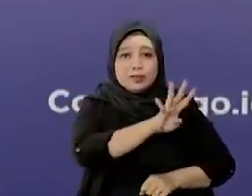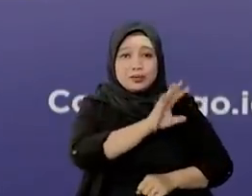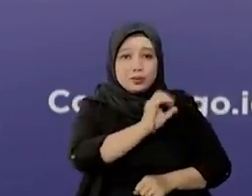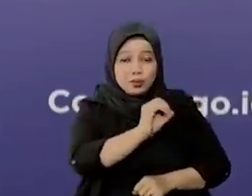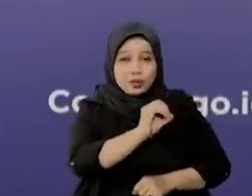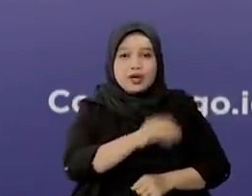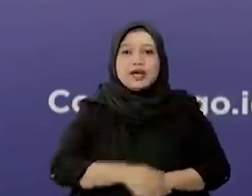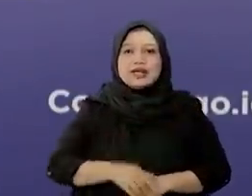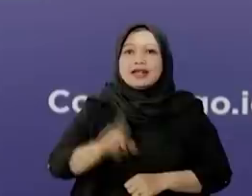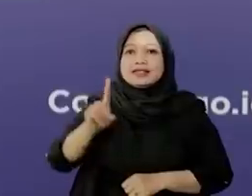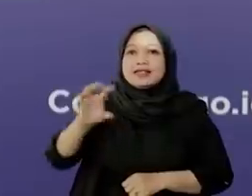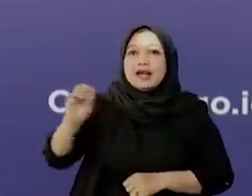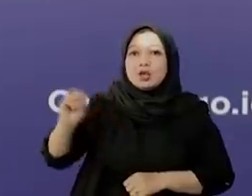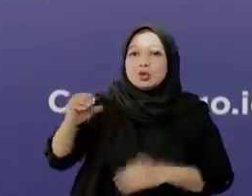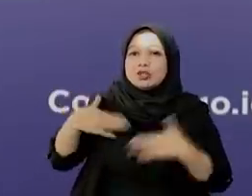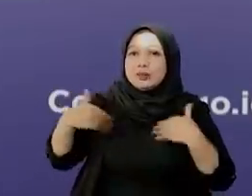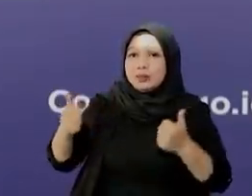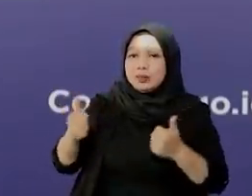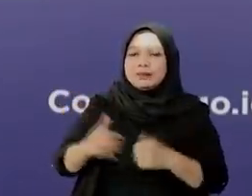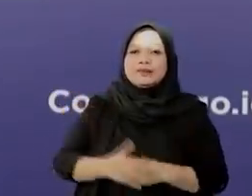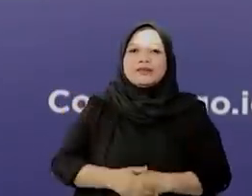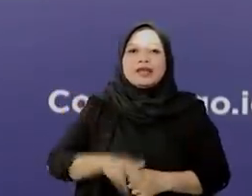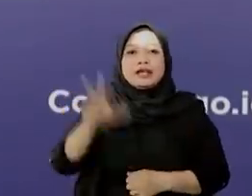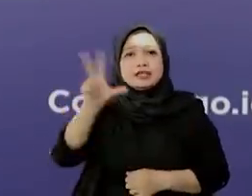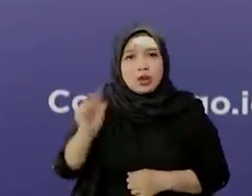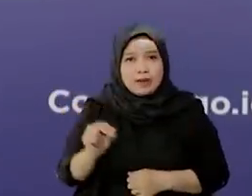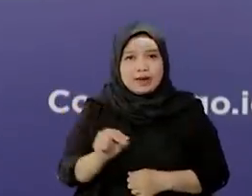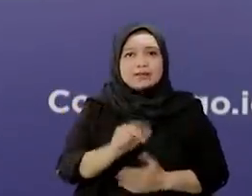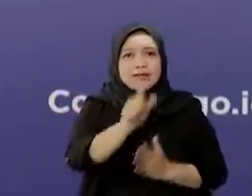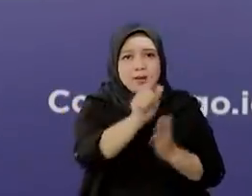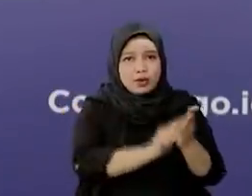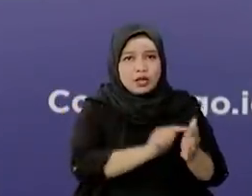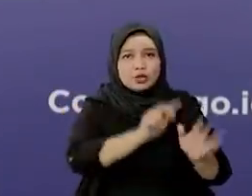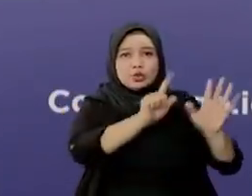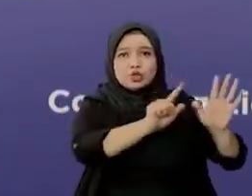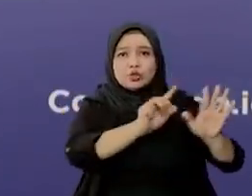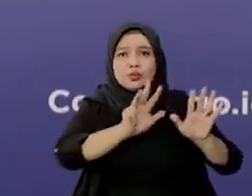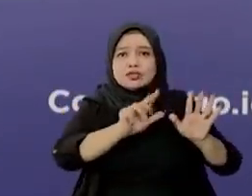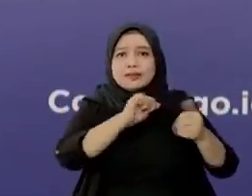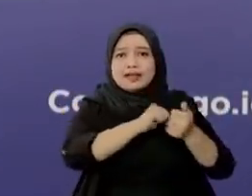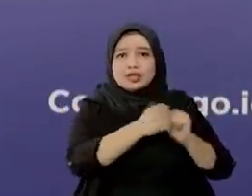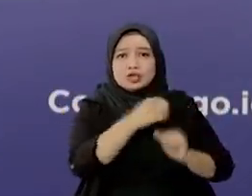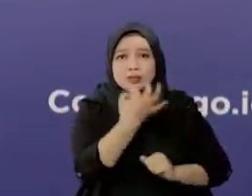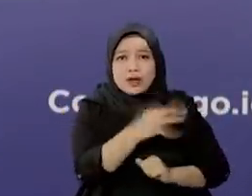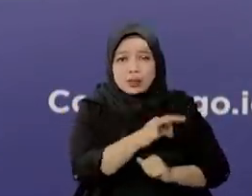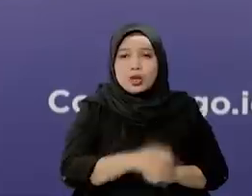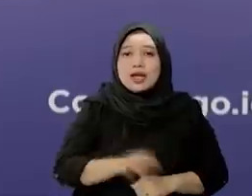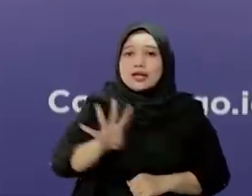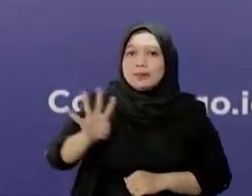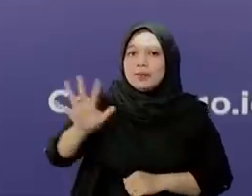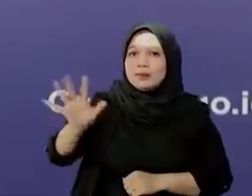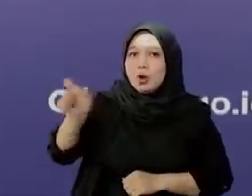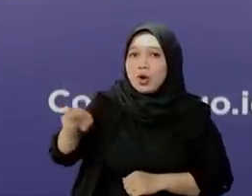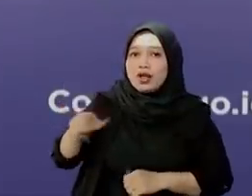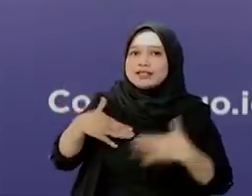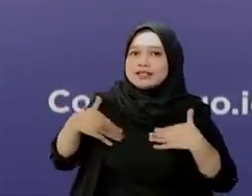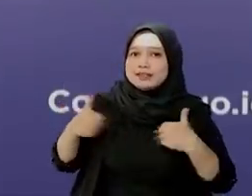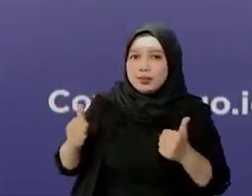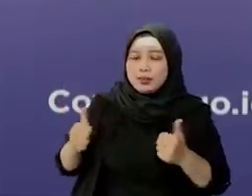50 sembuh serta Jawa Barat 79 kasus baru dengan 45 sembuh